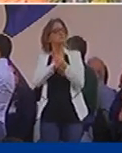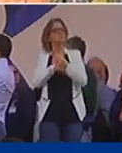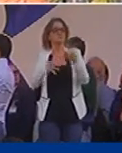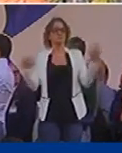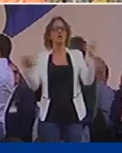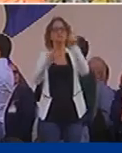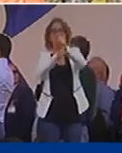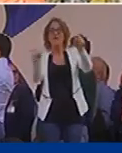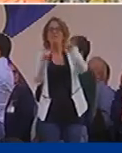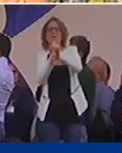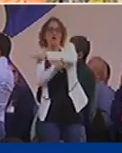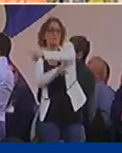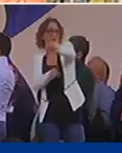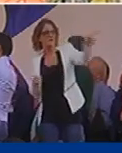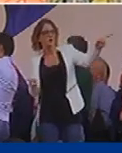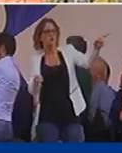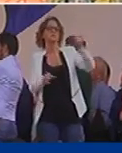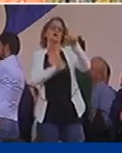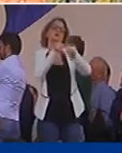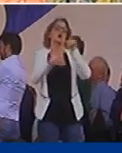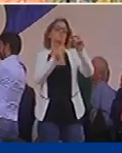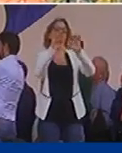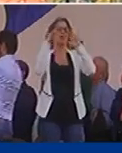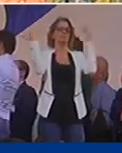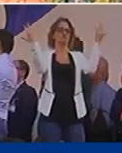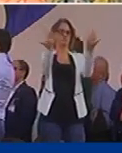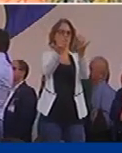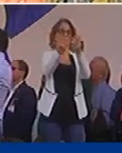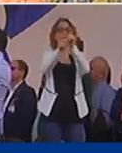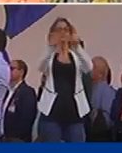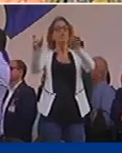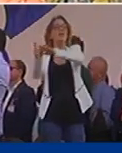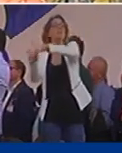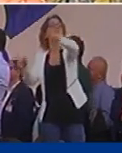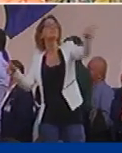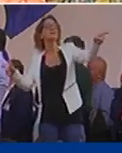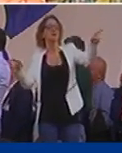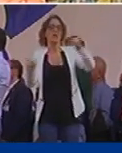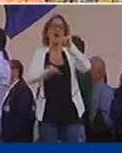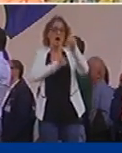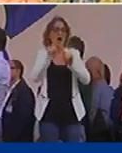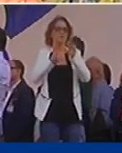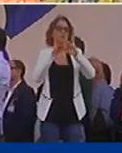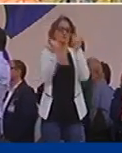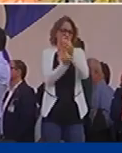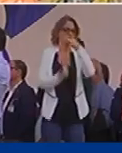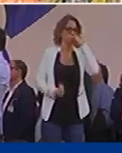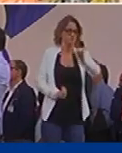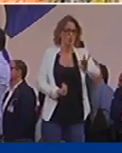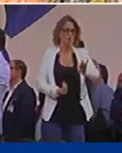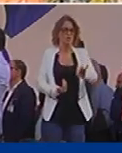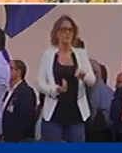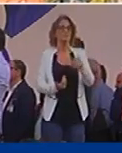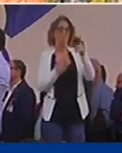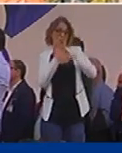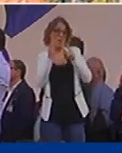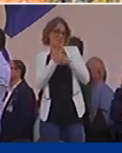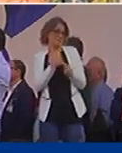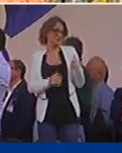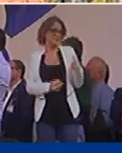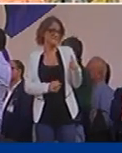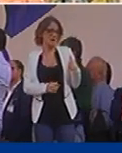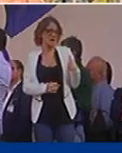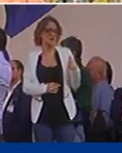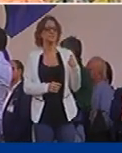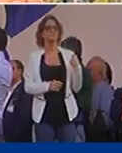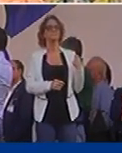gente come voi cambia il mondo. Gente come voi cambia il mondo. qualche mese fa.